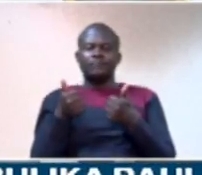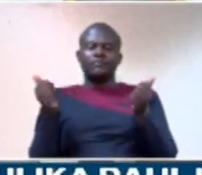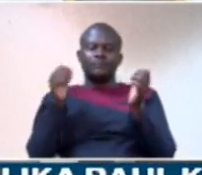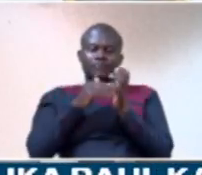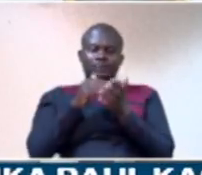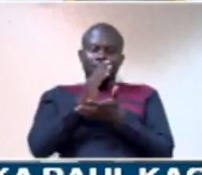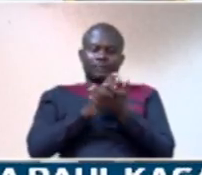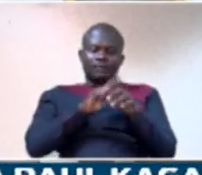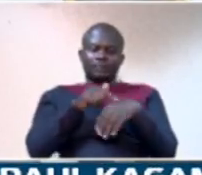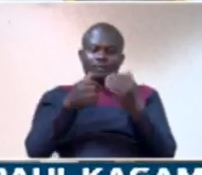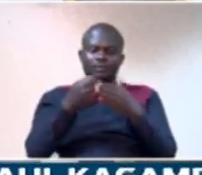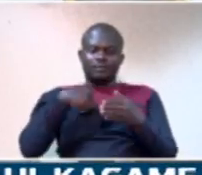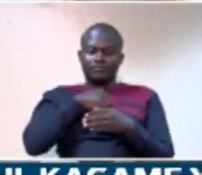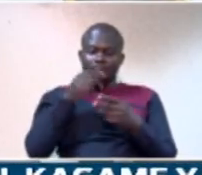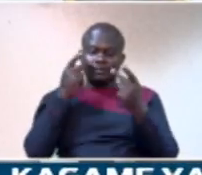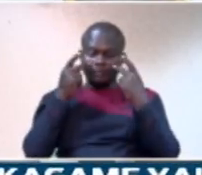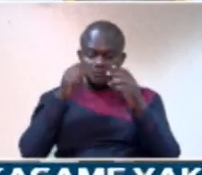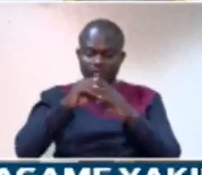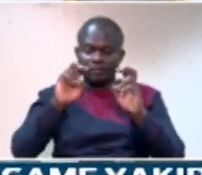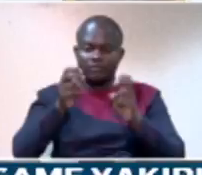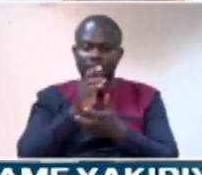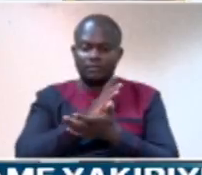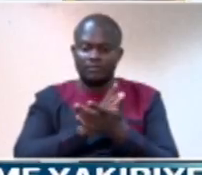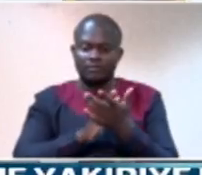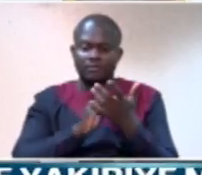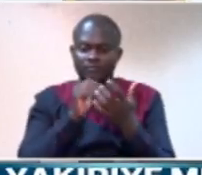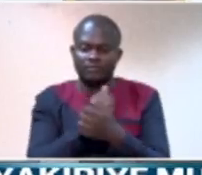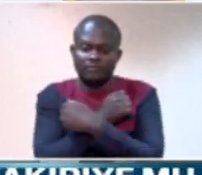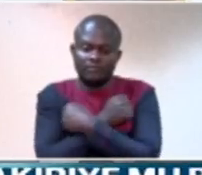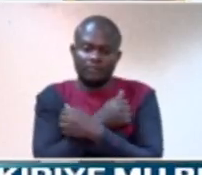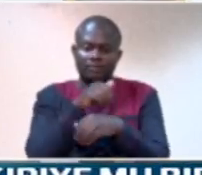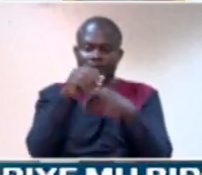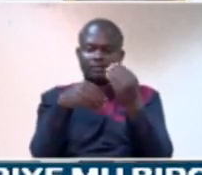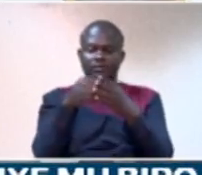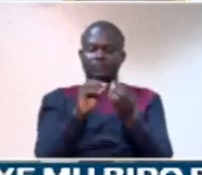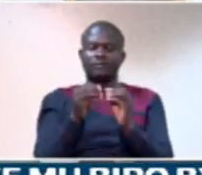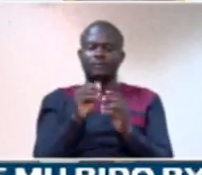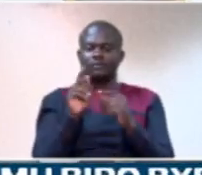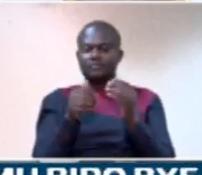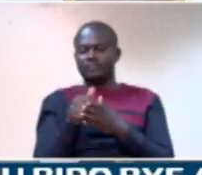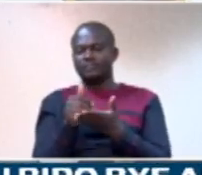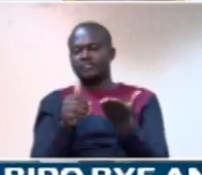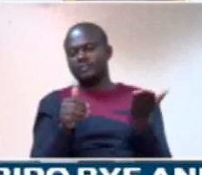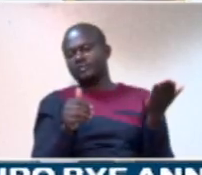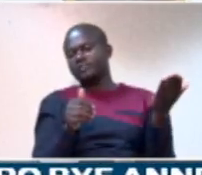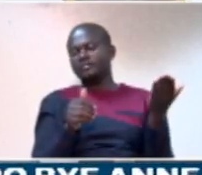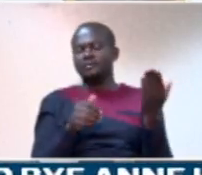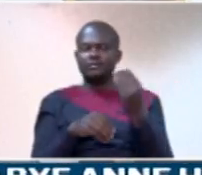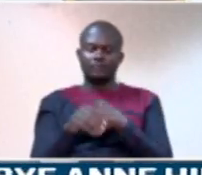Hari igihe tujya tubona yuko hari abantu badakunda gutanga uwo mubare nk'abantu batisha cyangwa